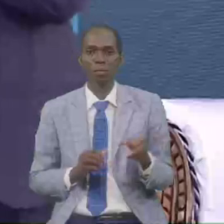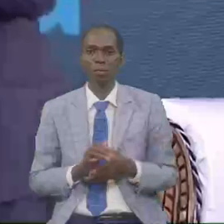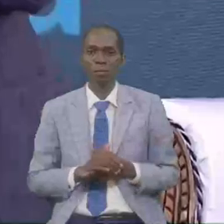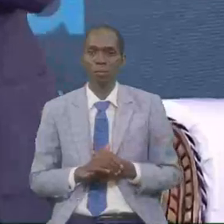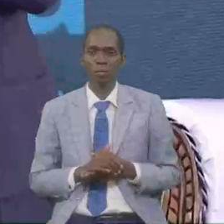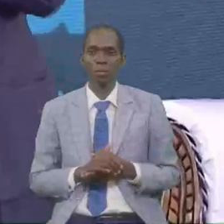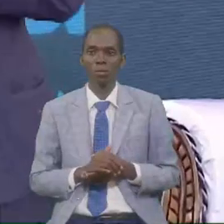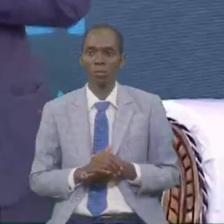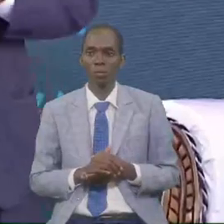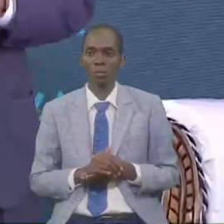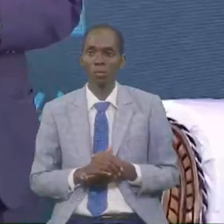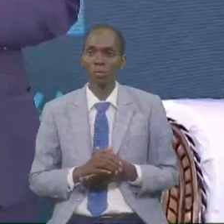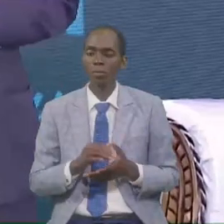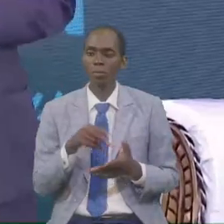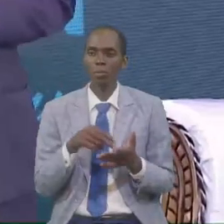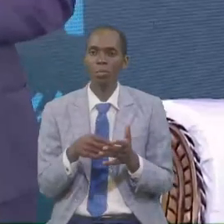W-A-T-C-H en anglais.